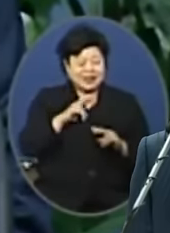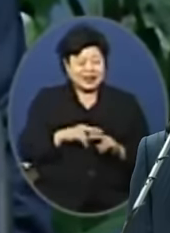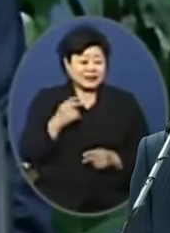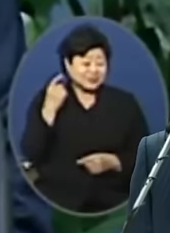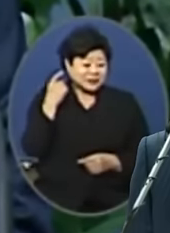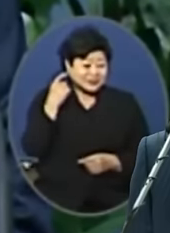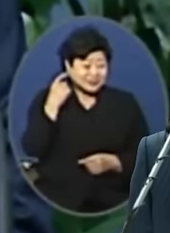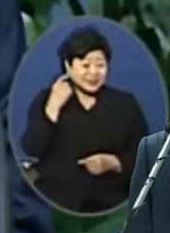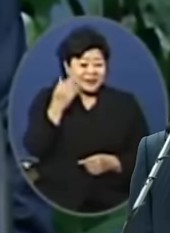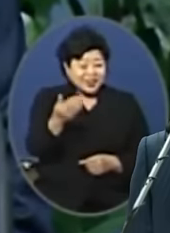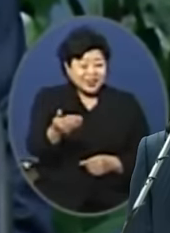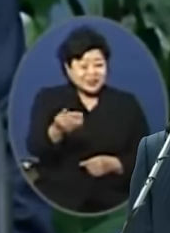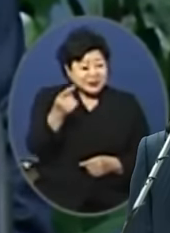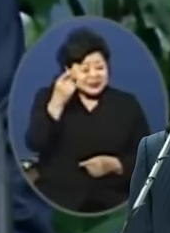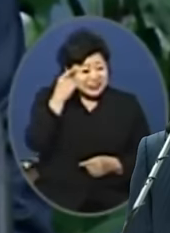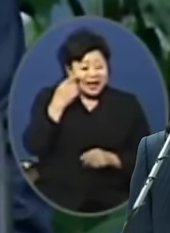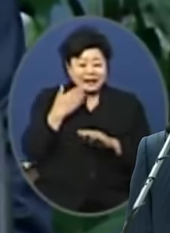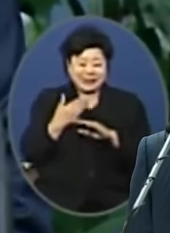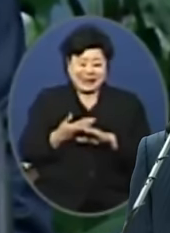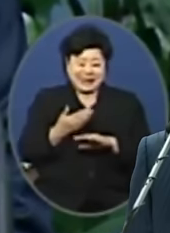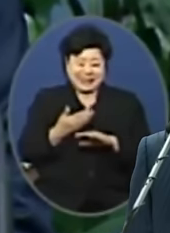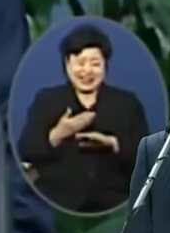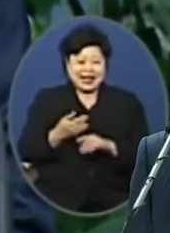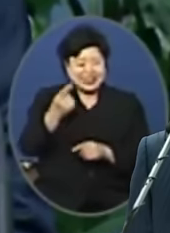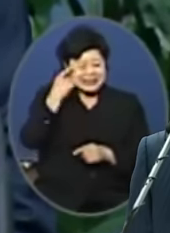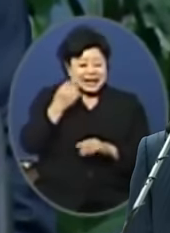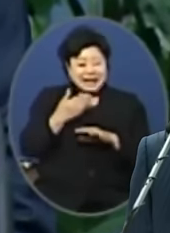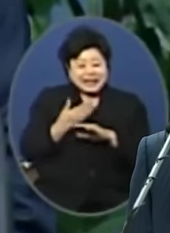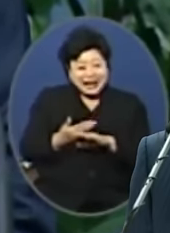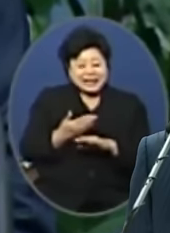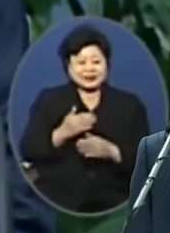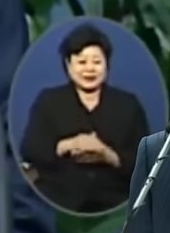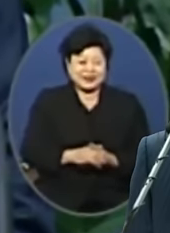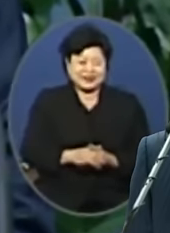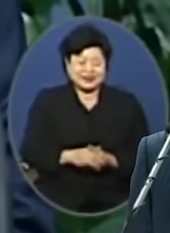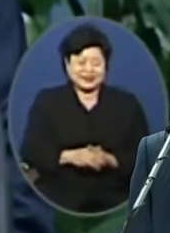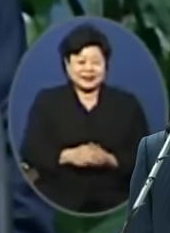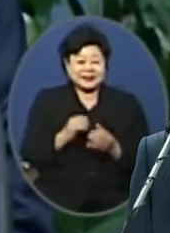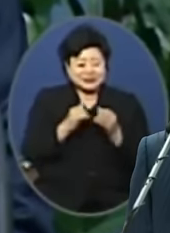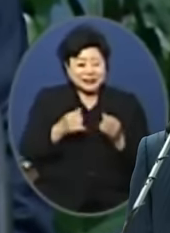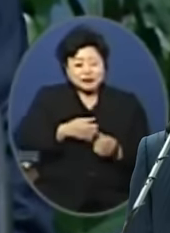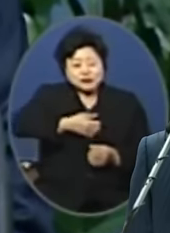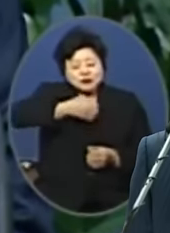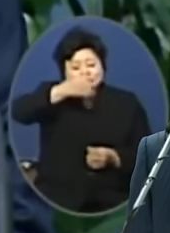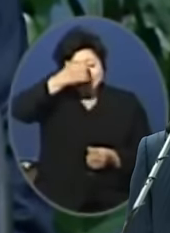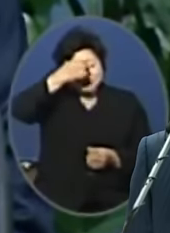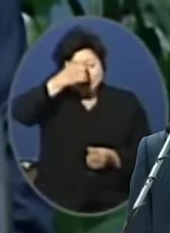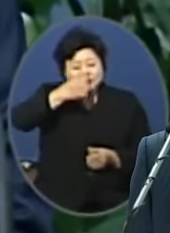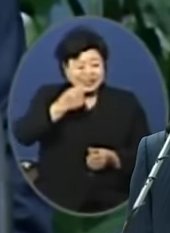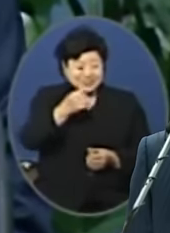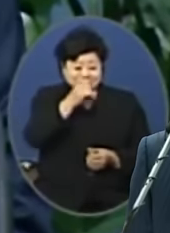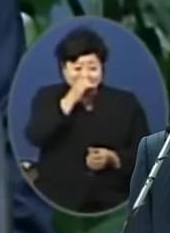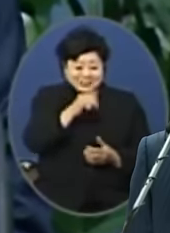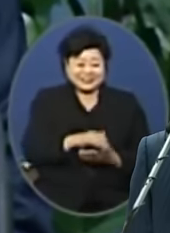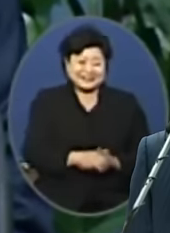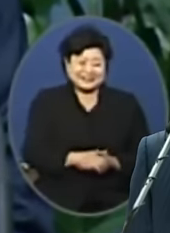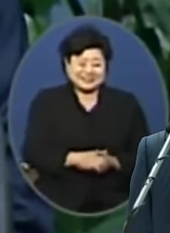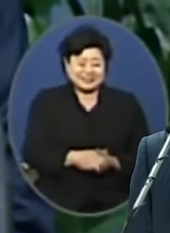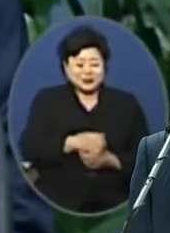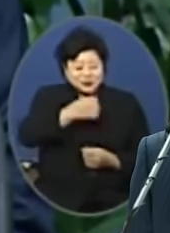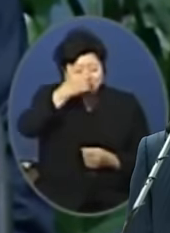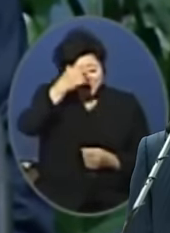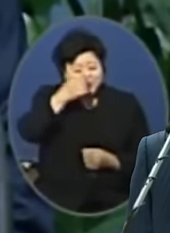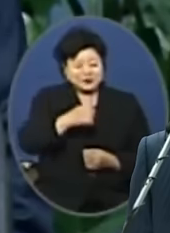듣더라도 여러분 생각이 달라지고 생각이 달라지면서 인생의 꿈을 꾸기 시작하는 것입니다. 그